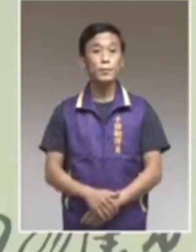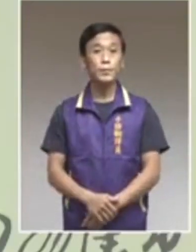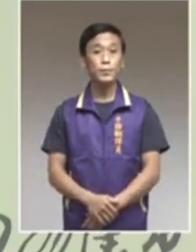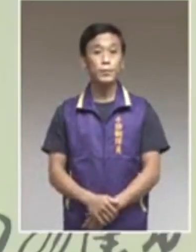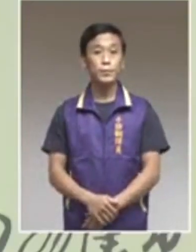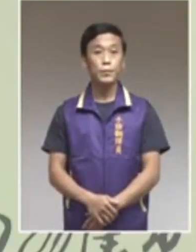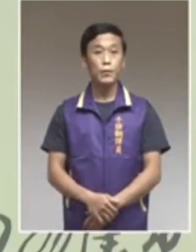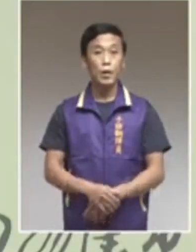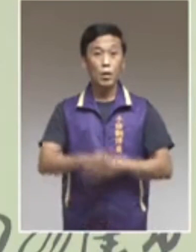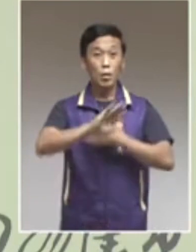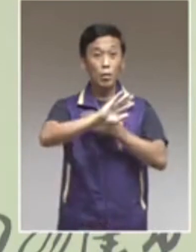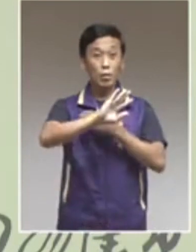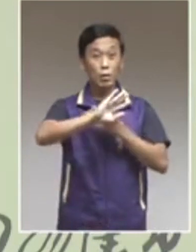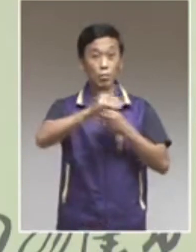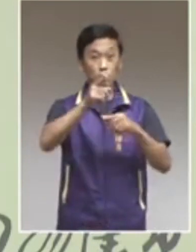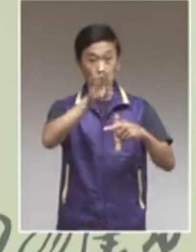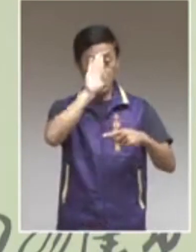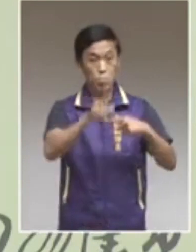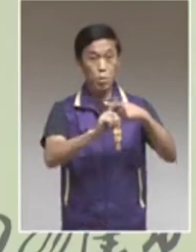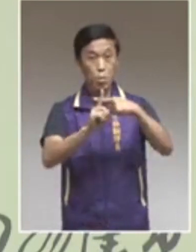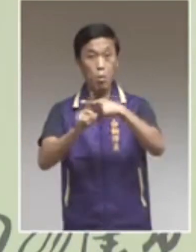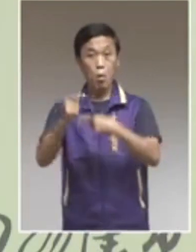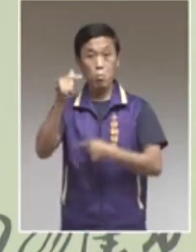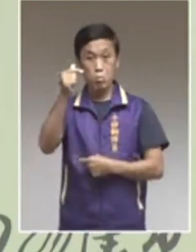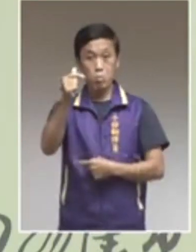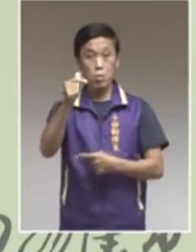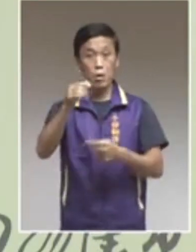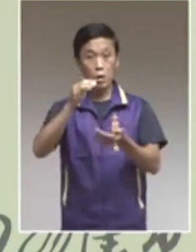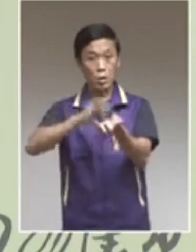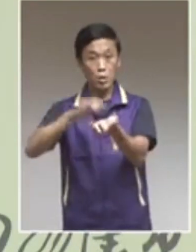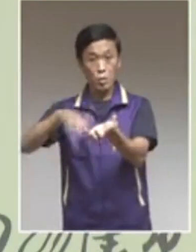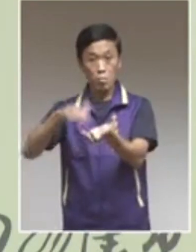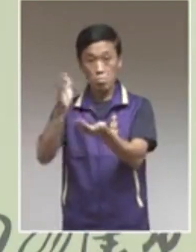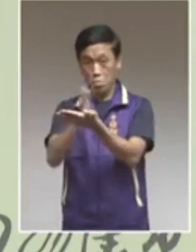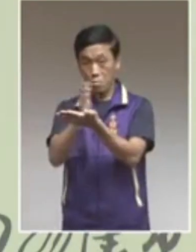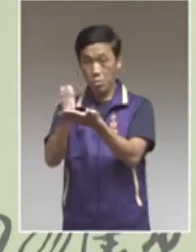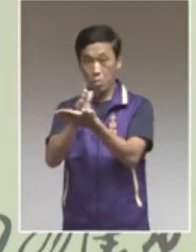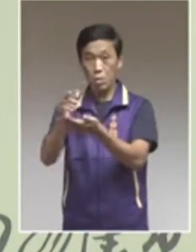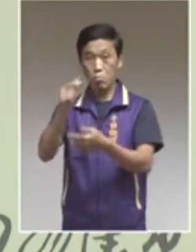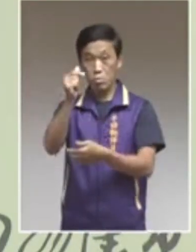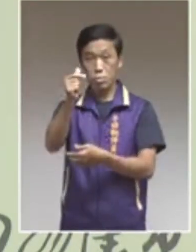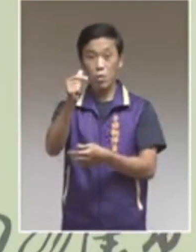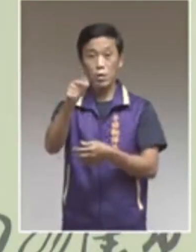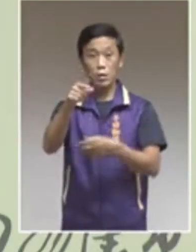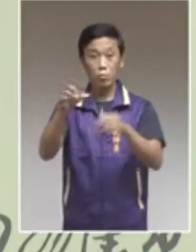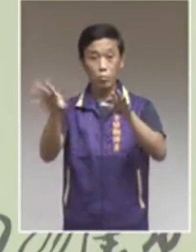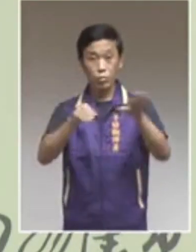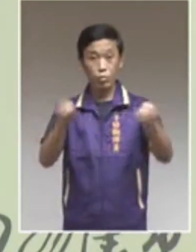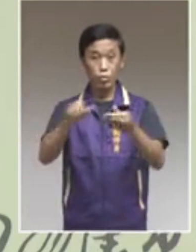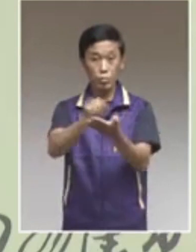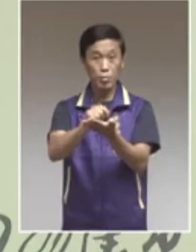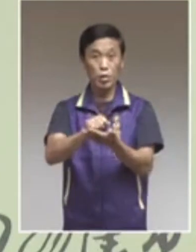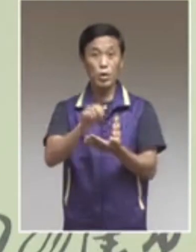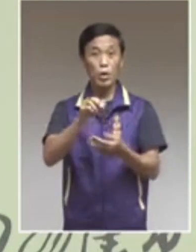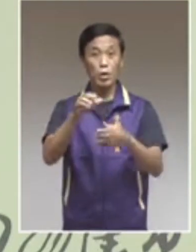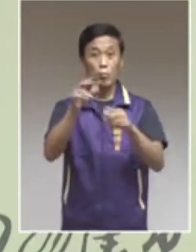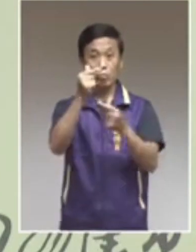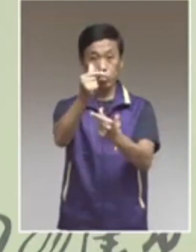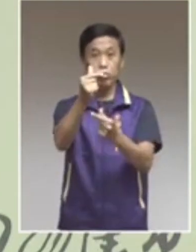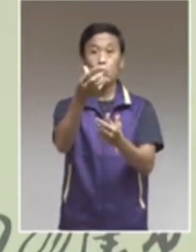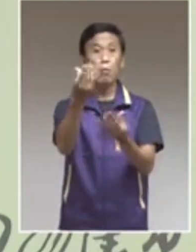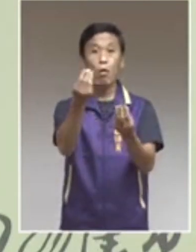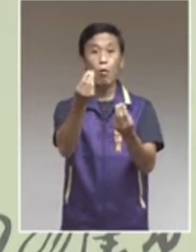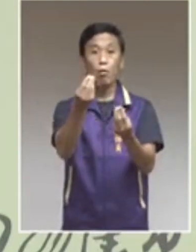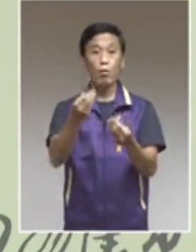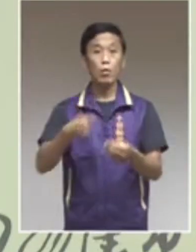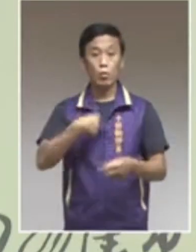些确诊的个案阳性，当医院筛检阳性的时候，其实他留的资料并不完整，所以这个部分